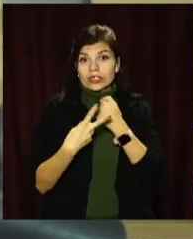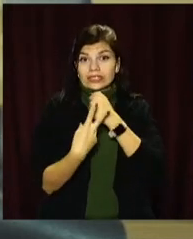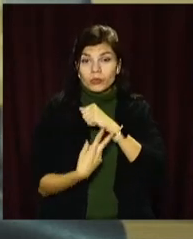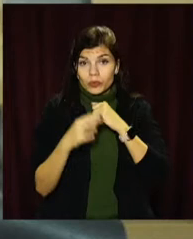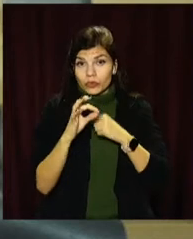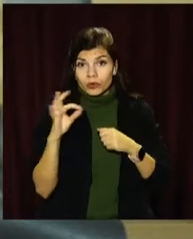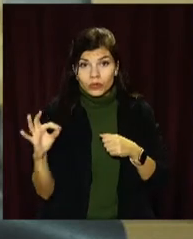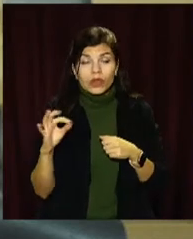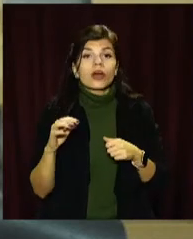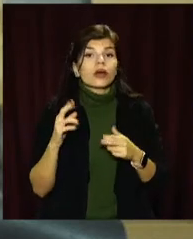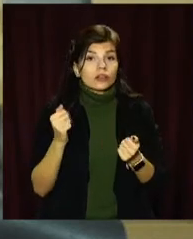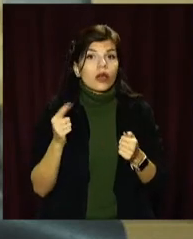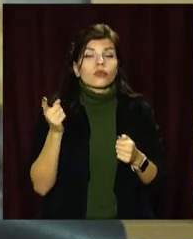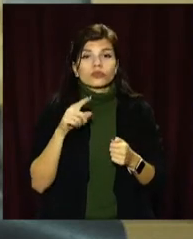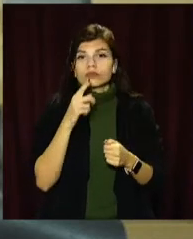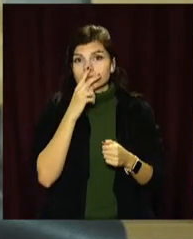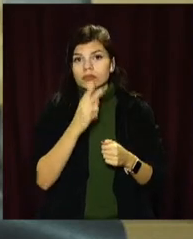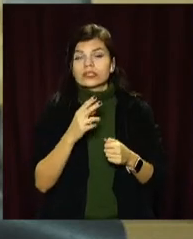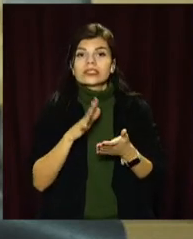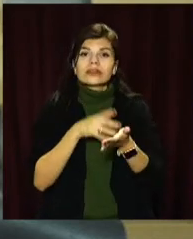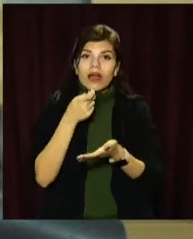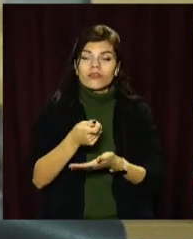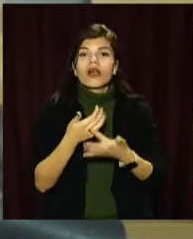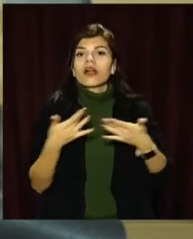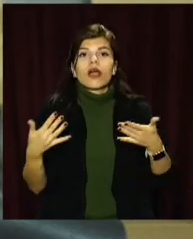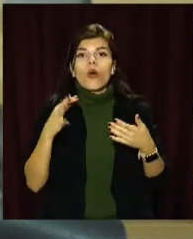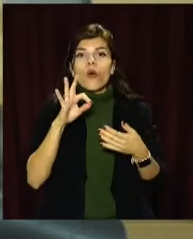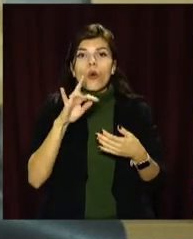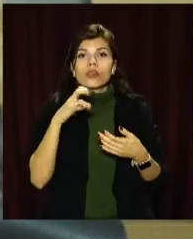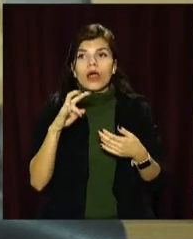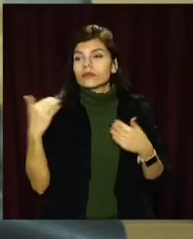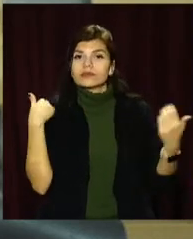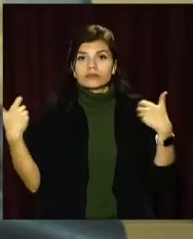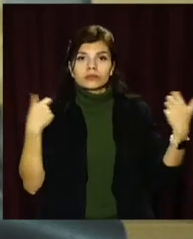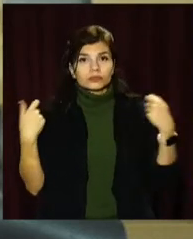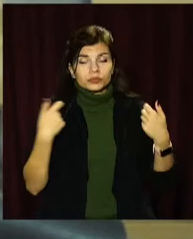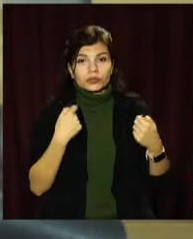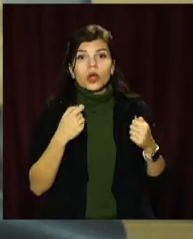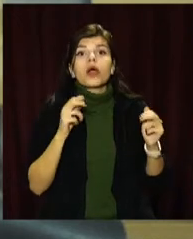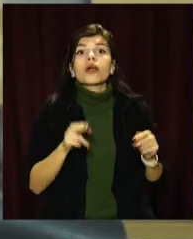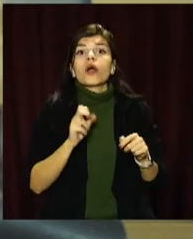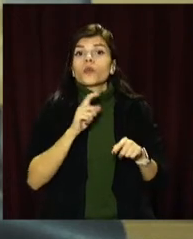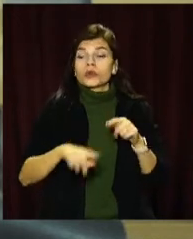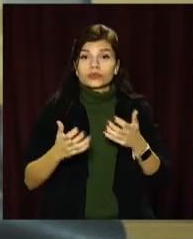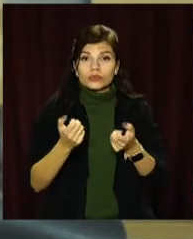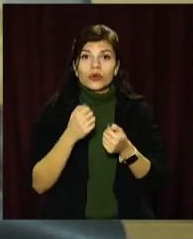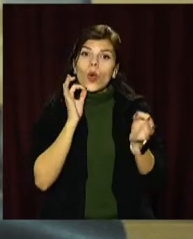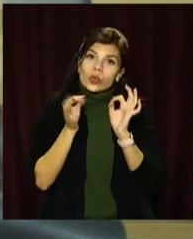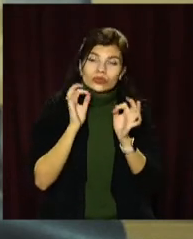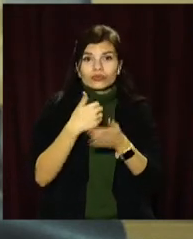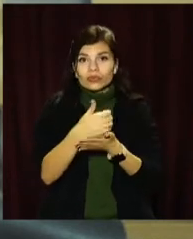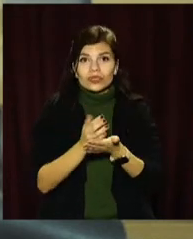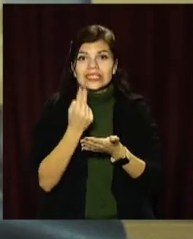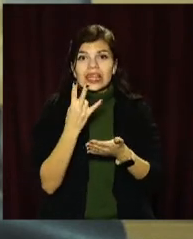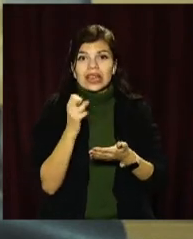17. Одночасно також розглядають і заявки, що надходять онлайн. Як швидко отримати послугу та консультацію у